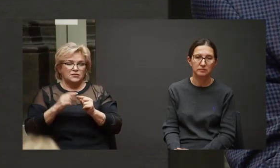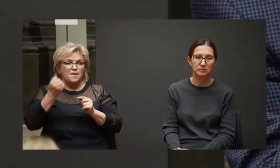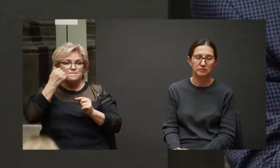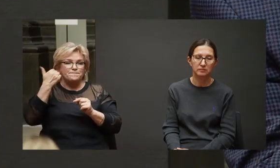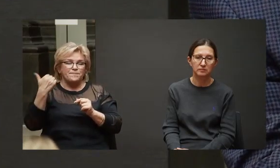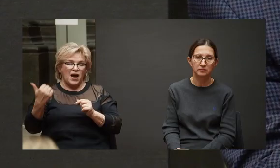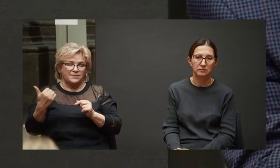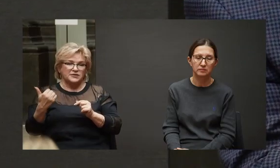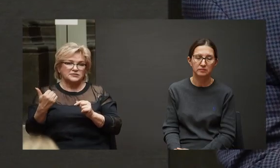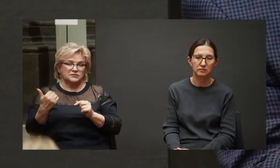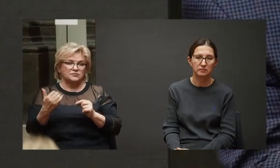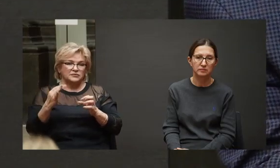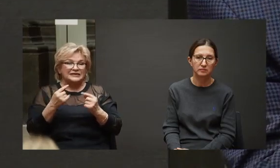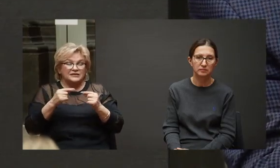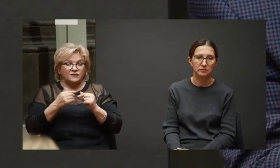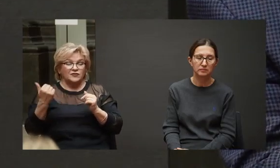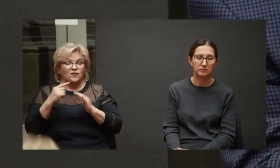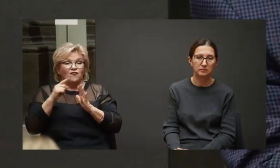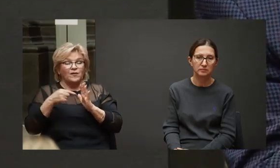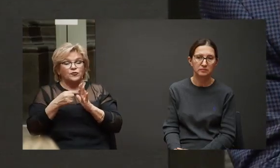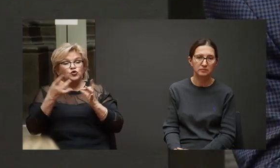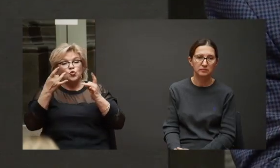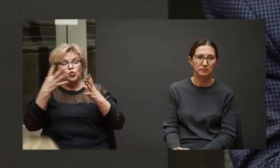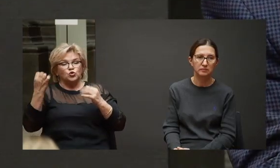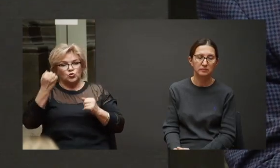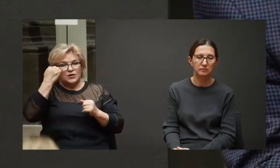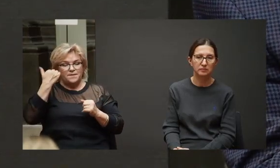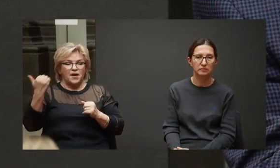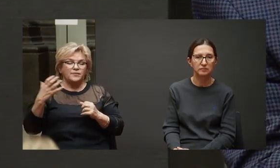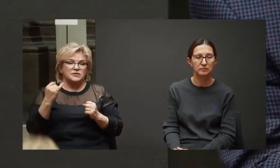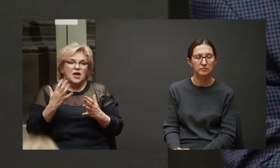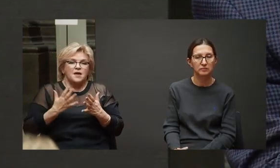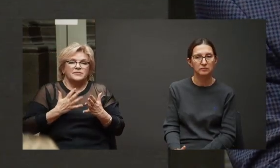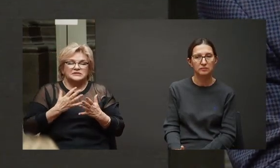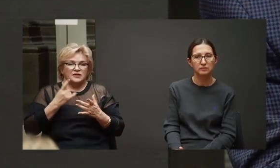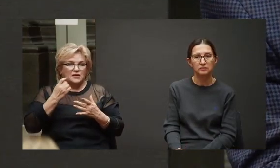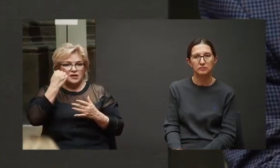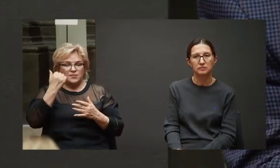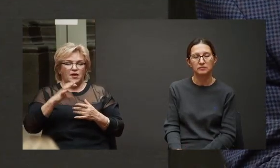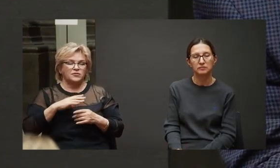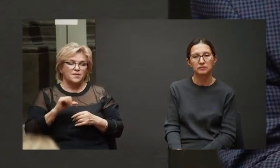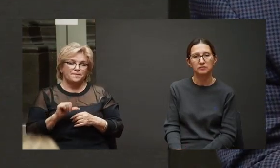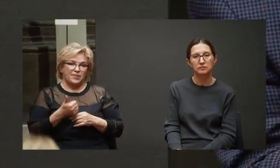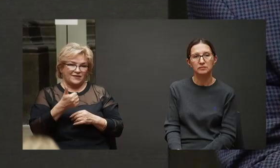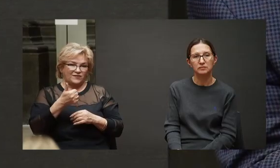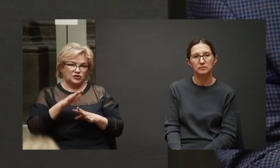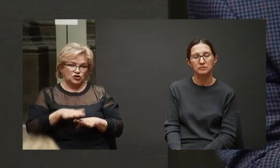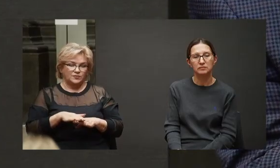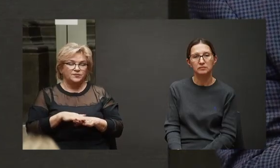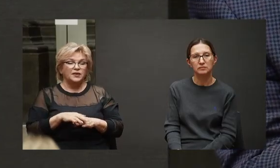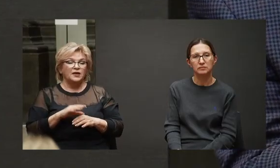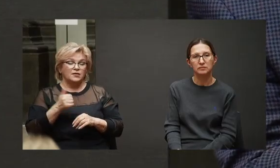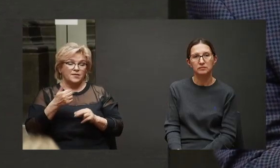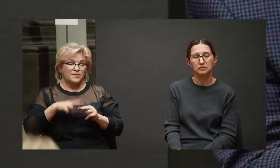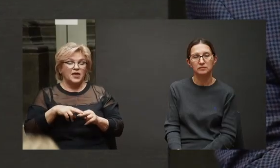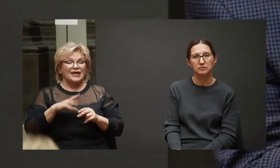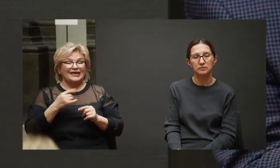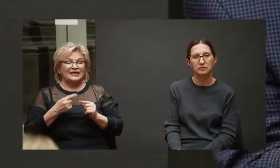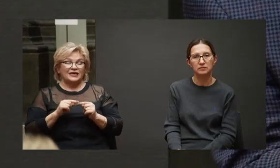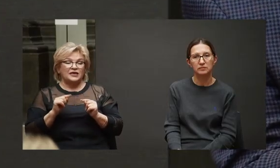памяти, да, и, соответственно, для него вопрос культурной памяти и эмоциональной памяти был первичен. И вот